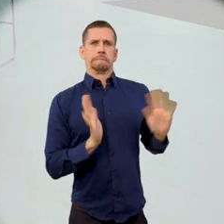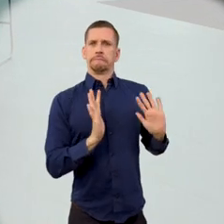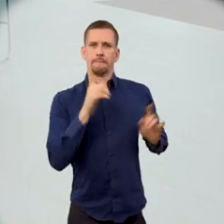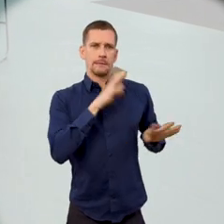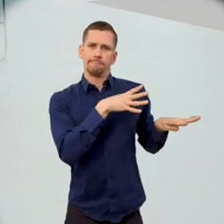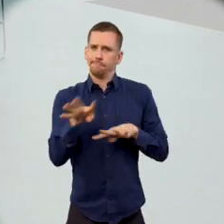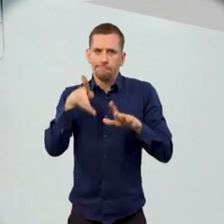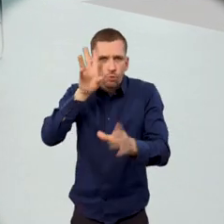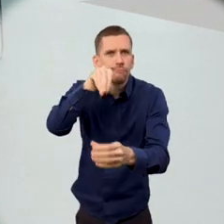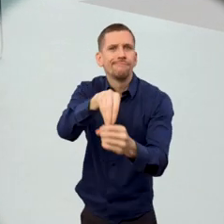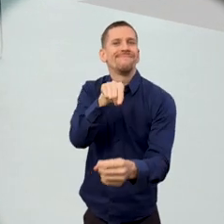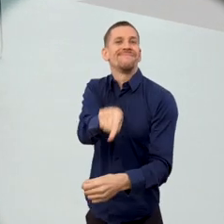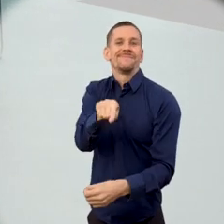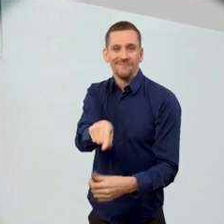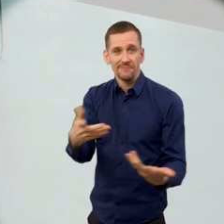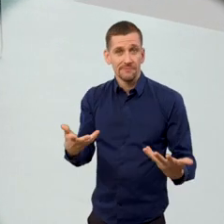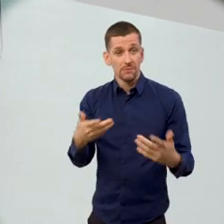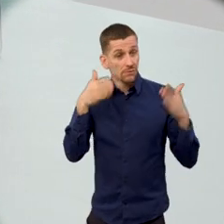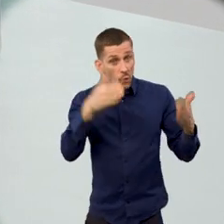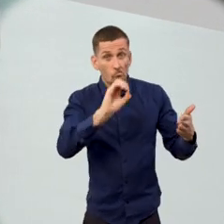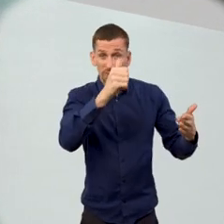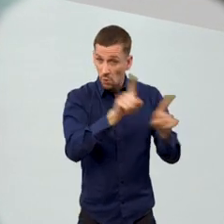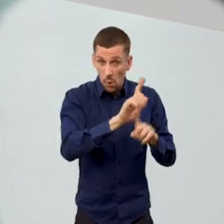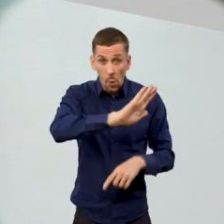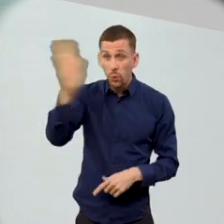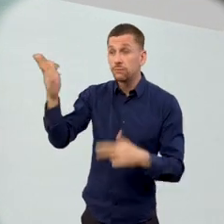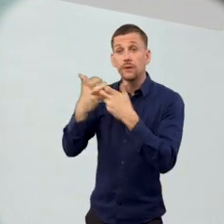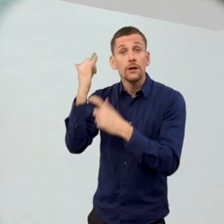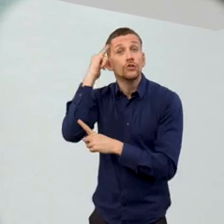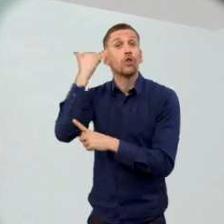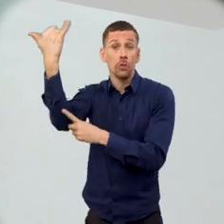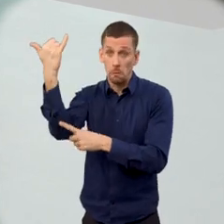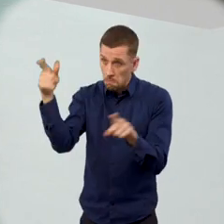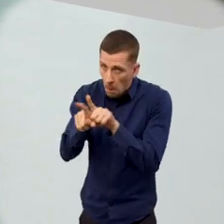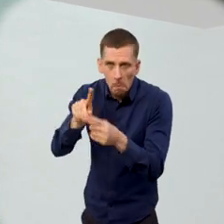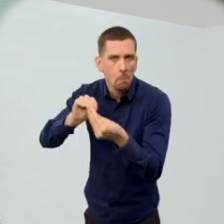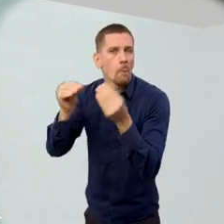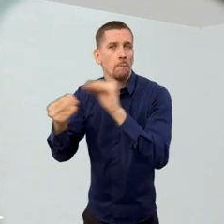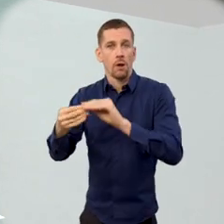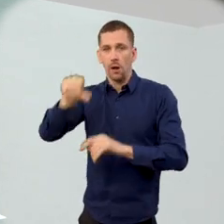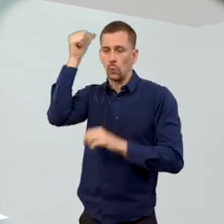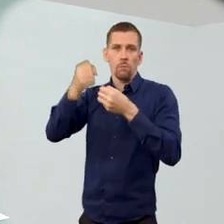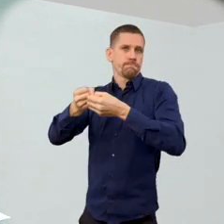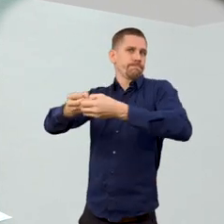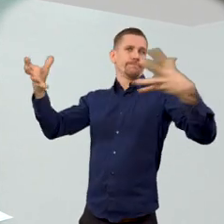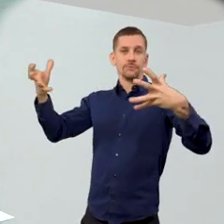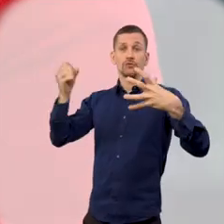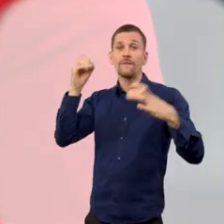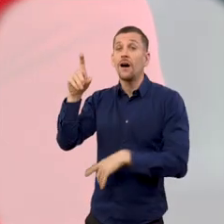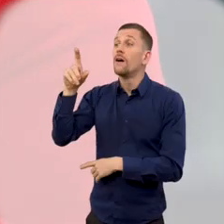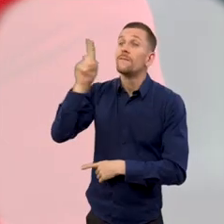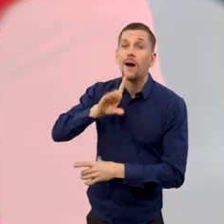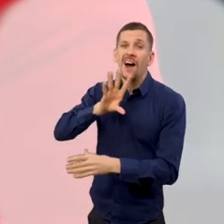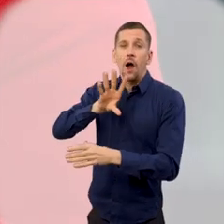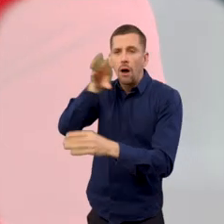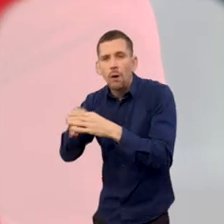cette orientation-là. Mais c'est pas uniquement lié au domaine du numérique. Dans l'ingénierie, on retrouve exactement la même problématique. Elles vont plutôt